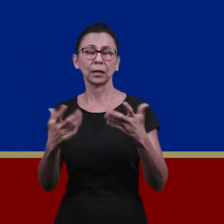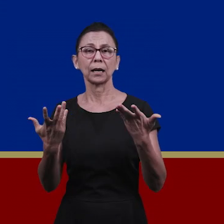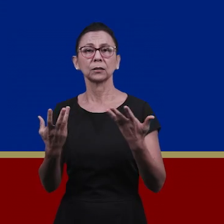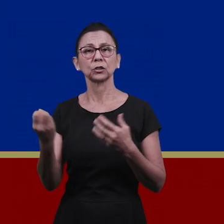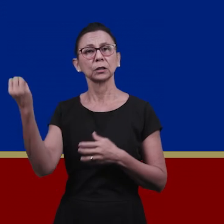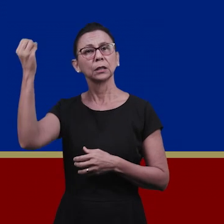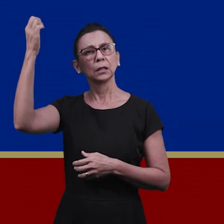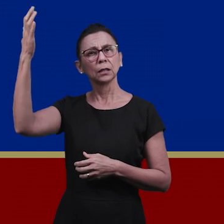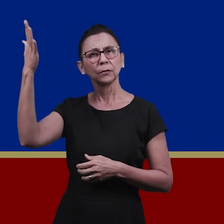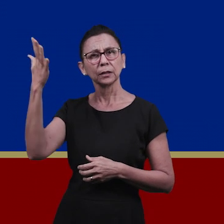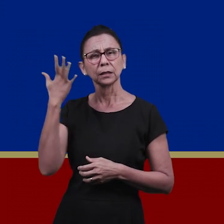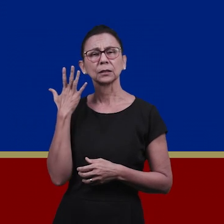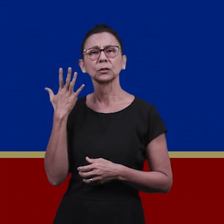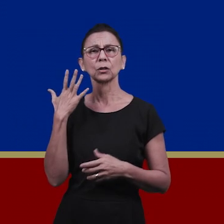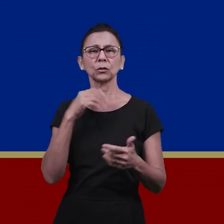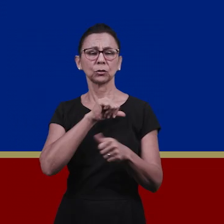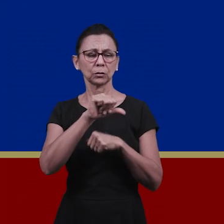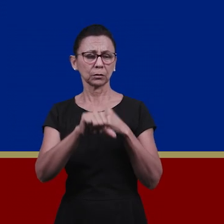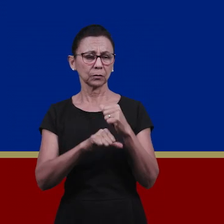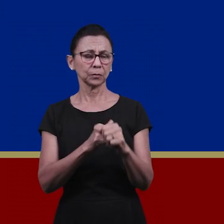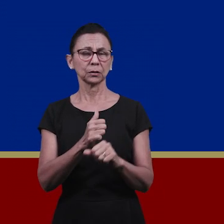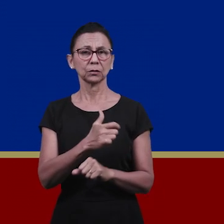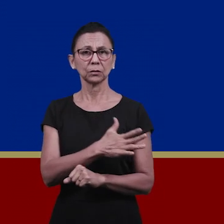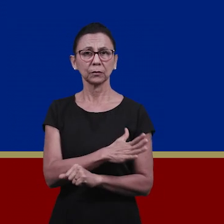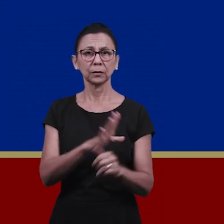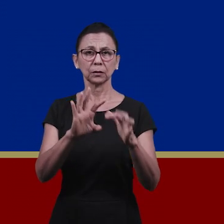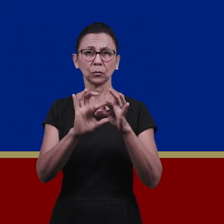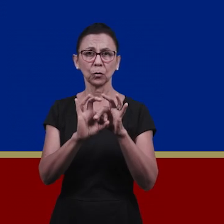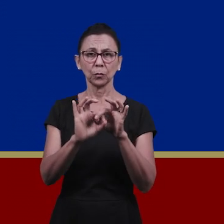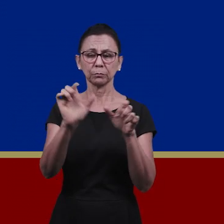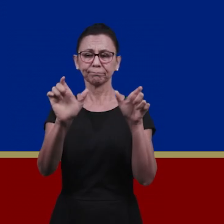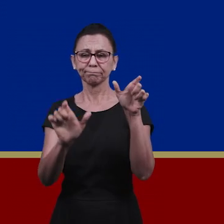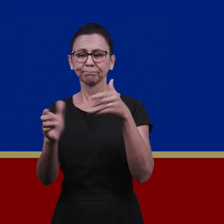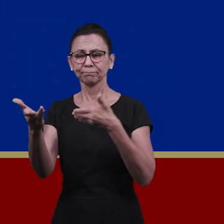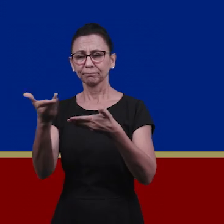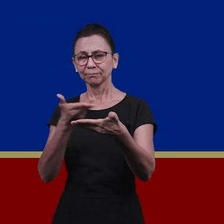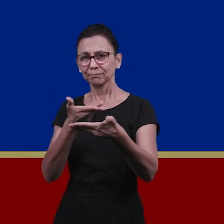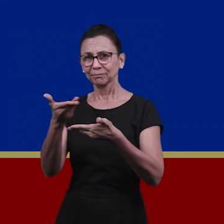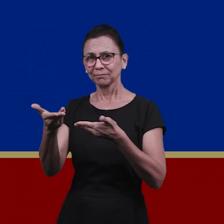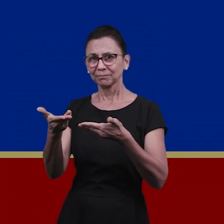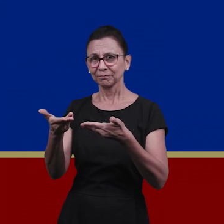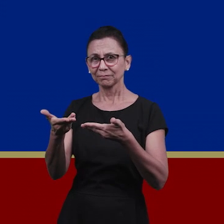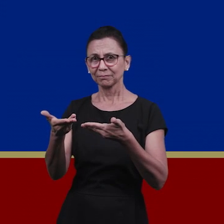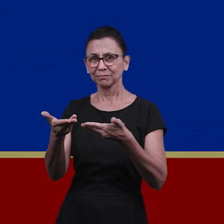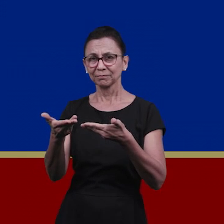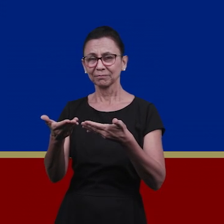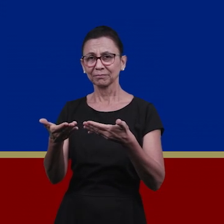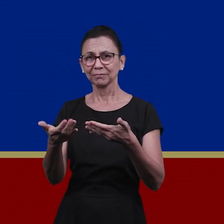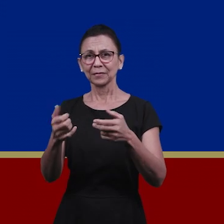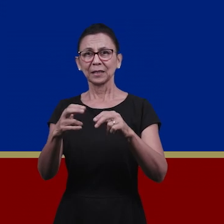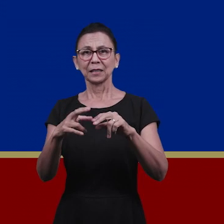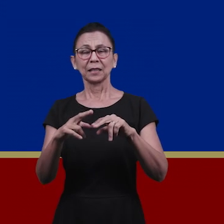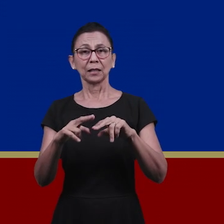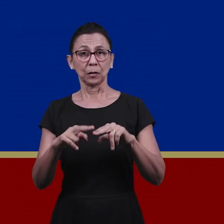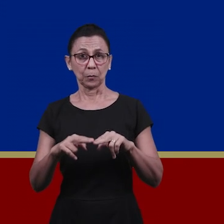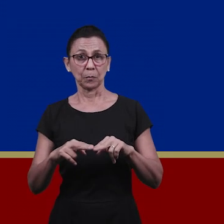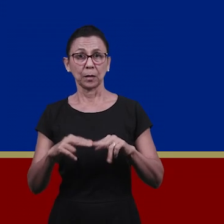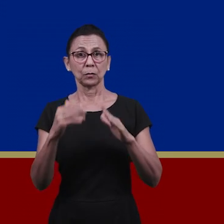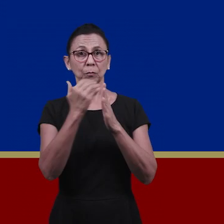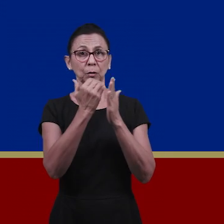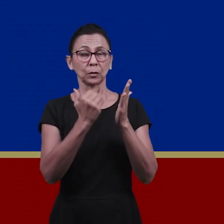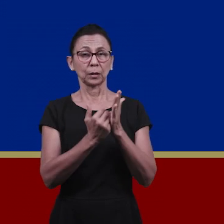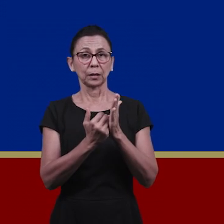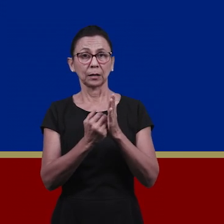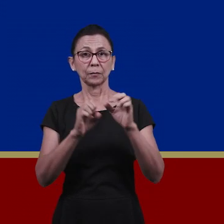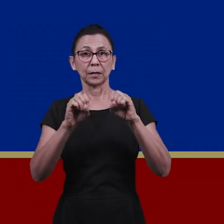endroit du Manaïm de révélation et conversion et communion entre les frères. À travers le programme,